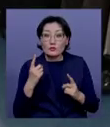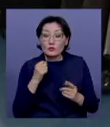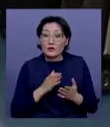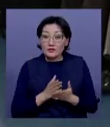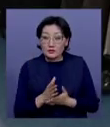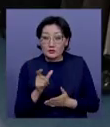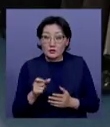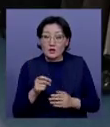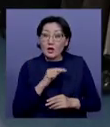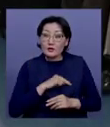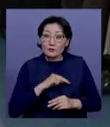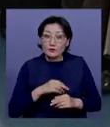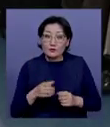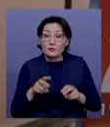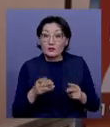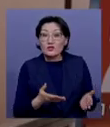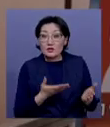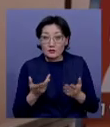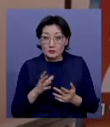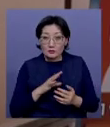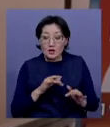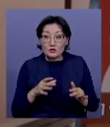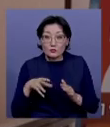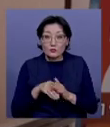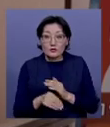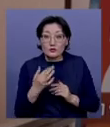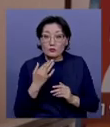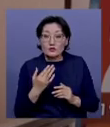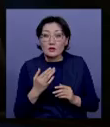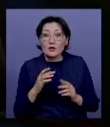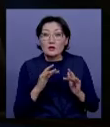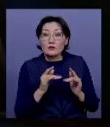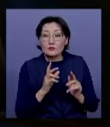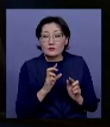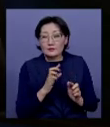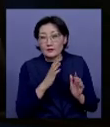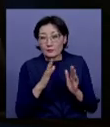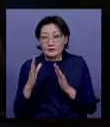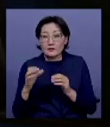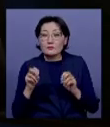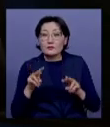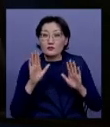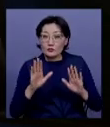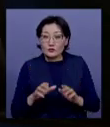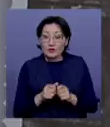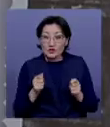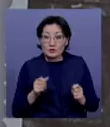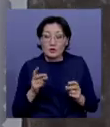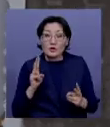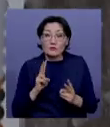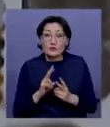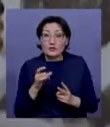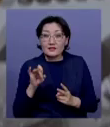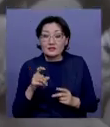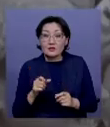ардагерлері мен тыл еңбеккерлері арнайы шақырылды. Шара аясында ұлттық кітапхана қорынан арнайы көрме ұйымдастырылды. Кездесуге Рейхстагқа